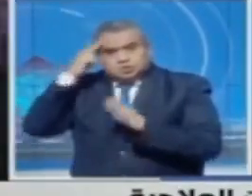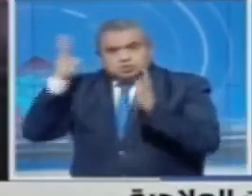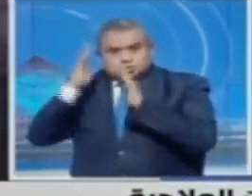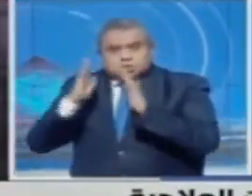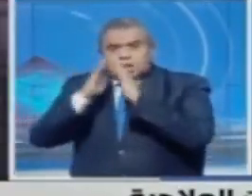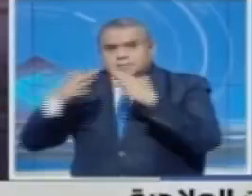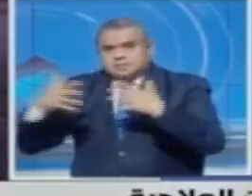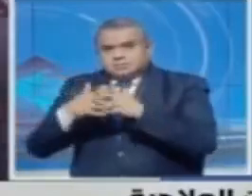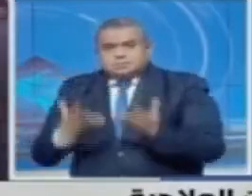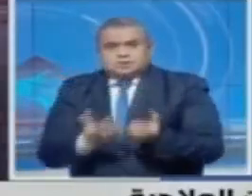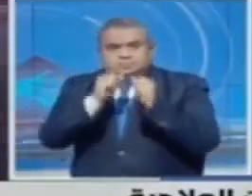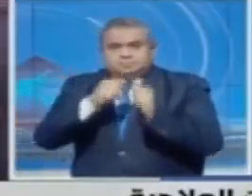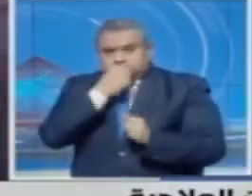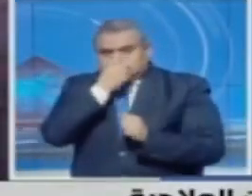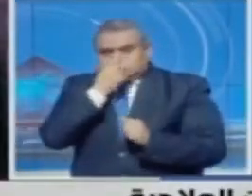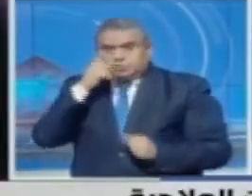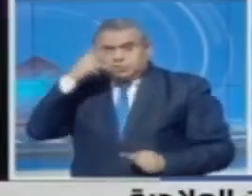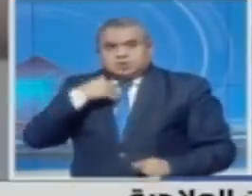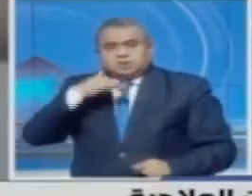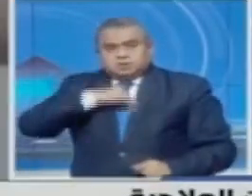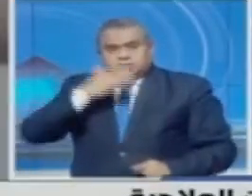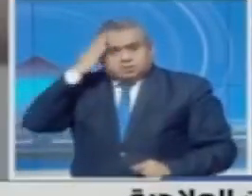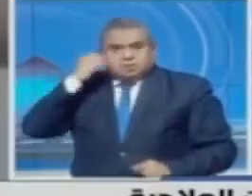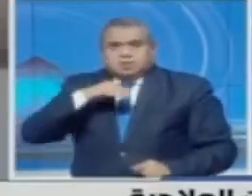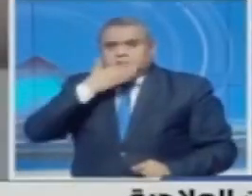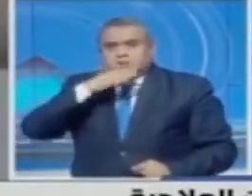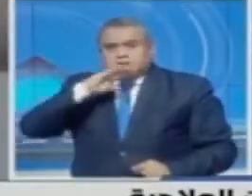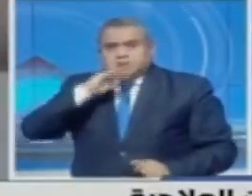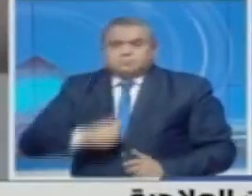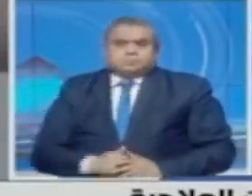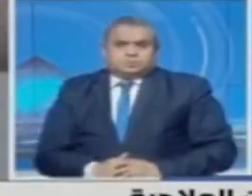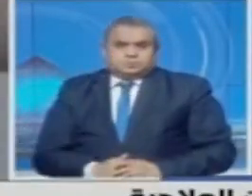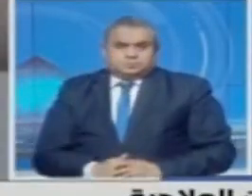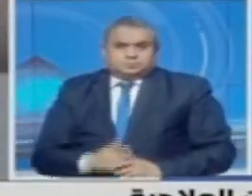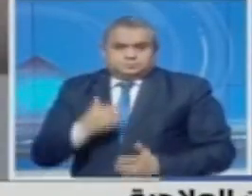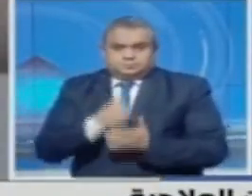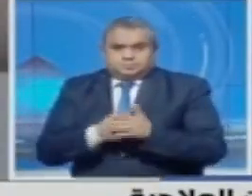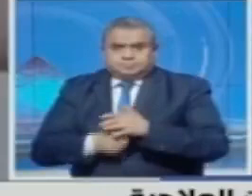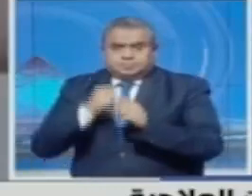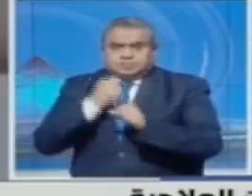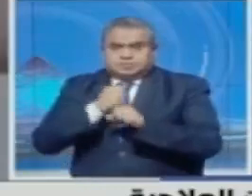الطبية المصرية. والله مبسوط، والله مبسوط. ليه بقى؟ لاني